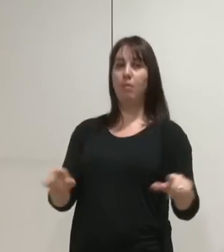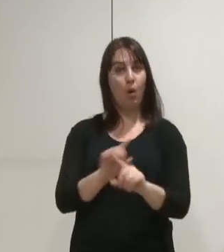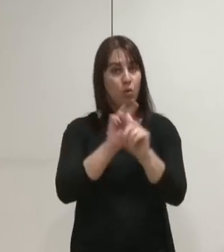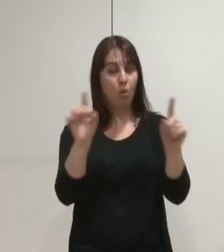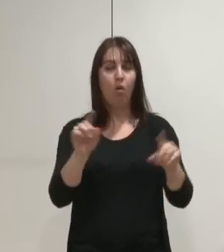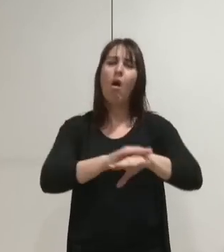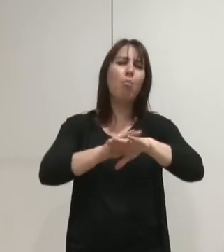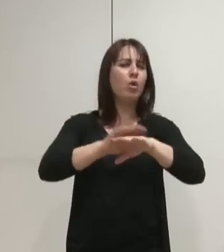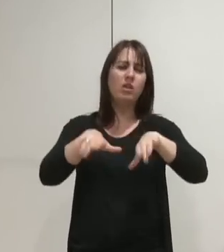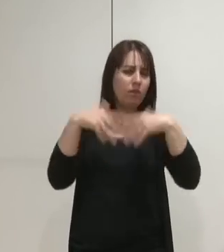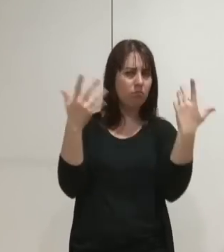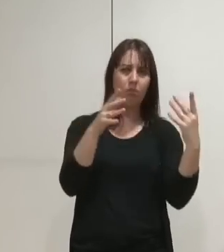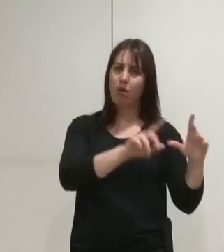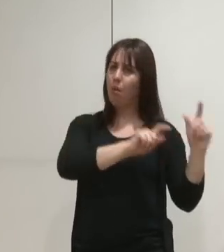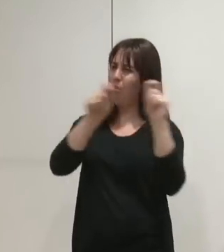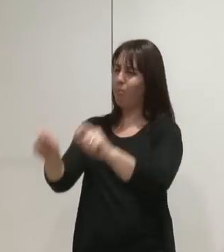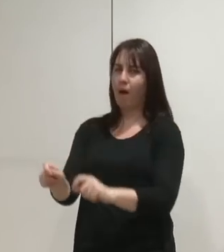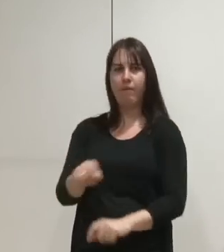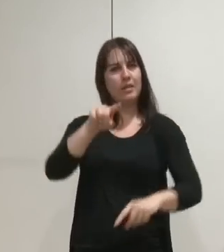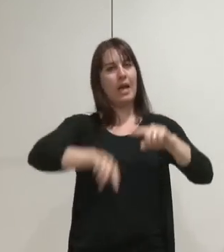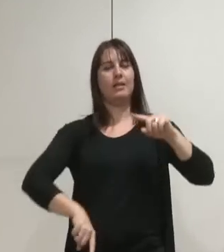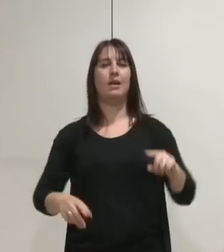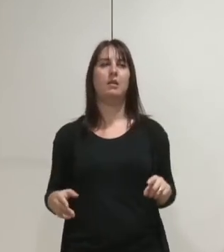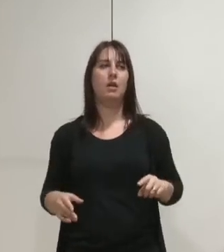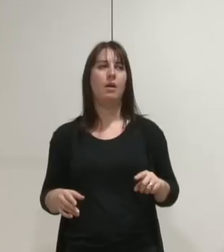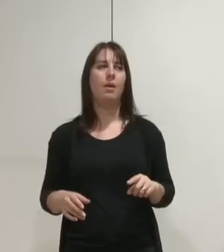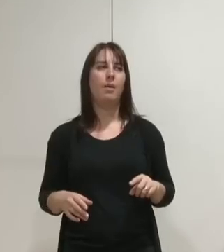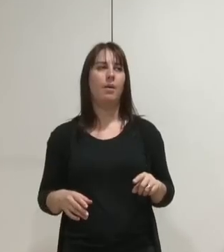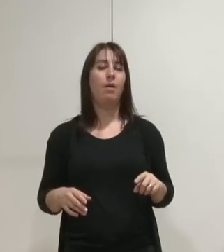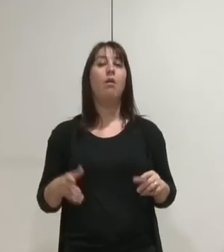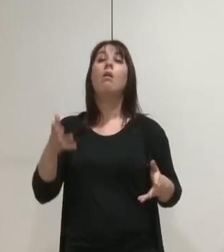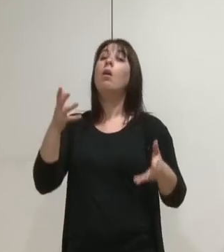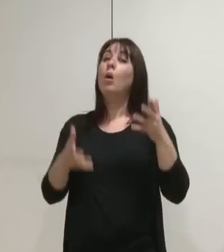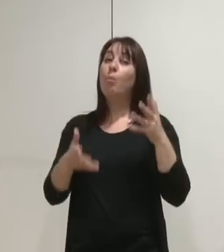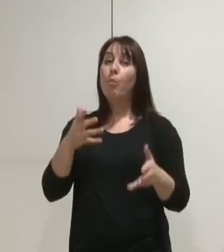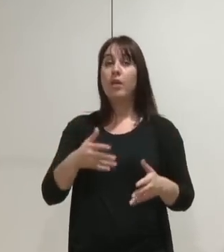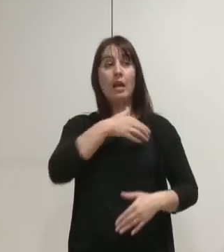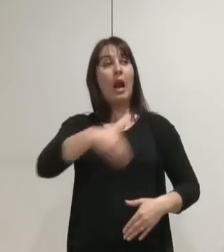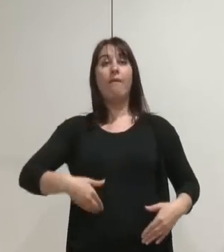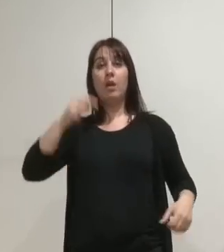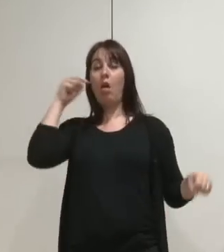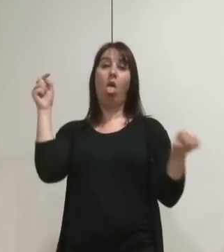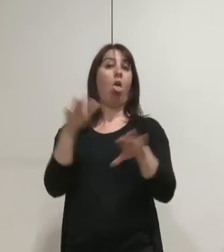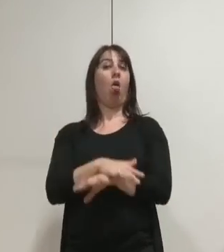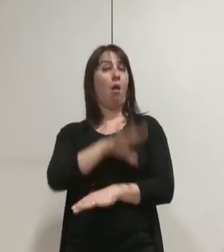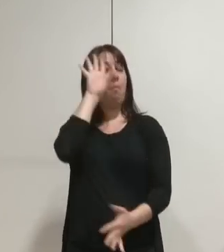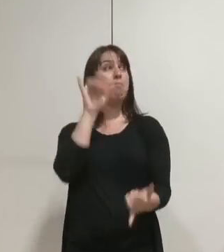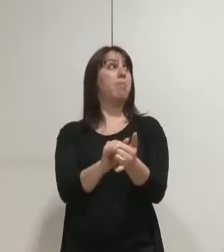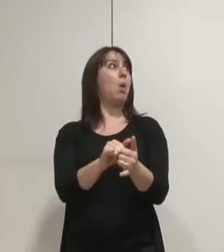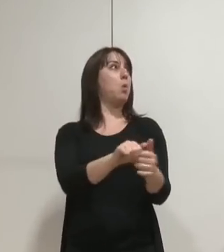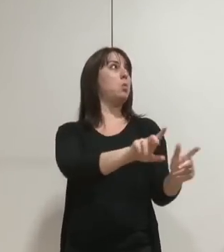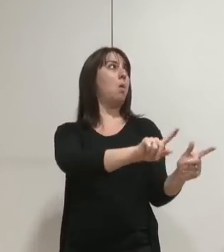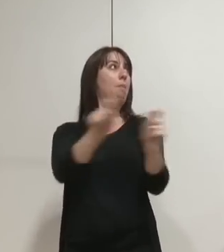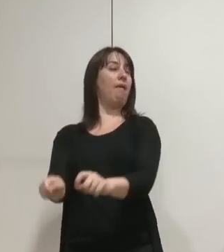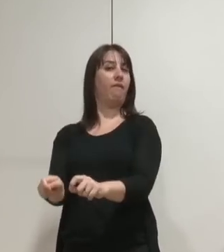cause que ce soit le présent contrat donc soit vous soit ça s'est fait à votre insu soit ça c'est soit ça s'est